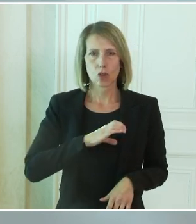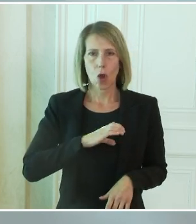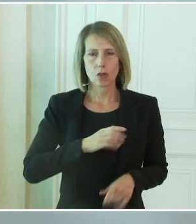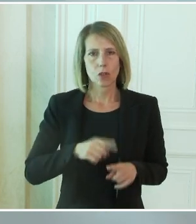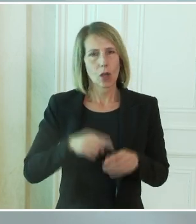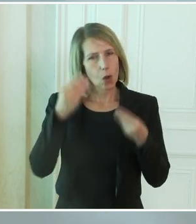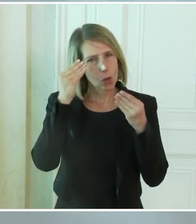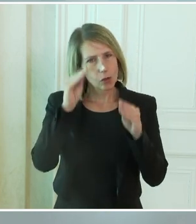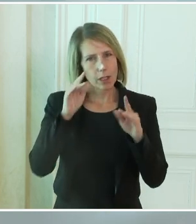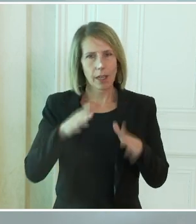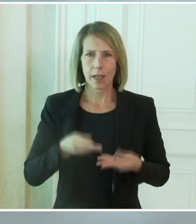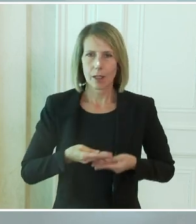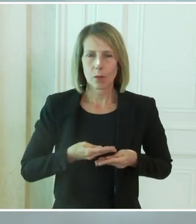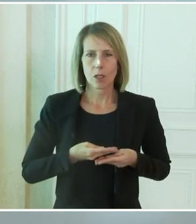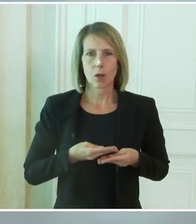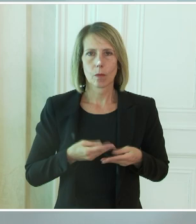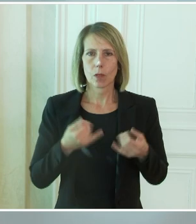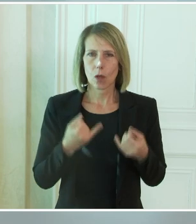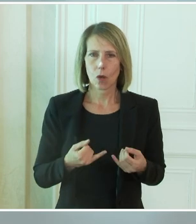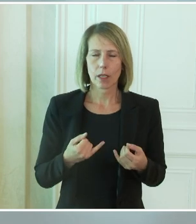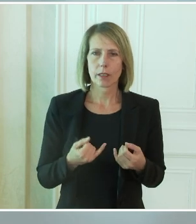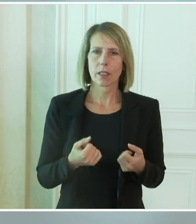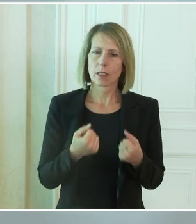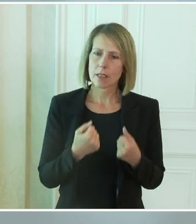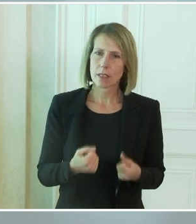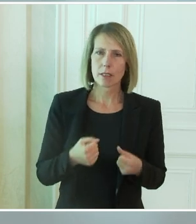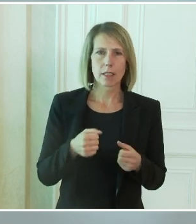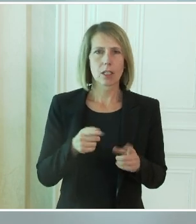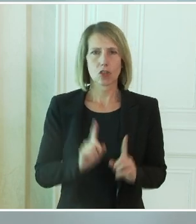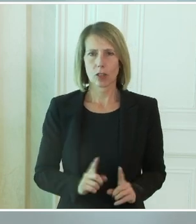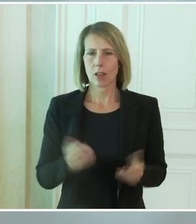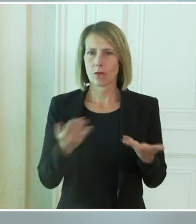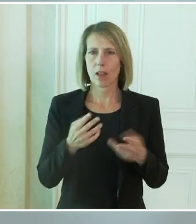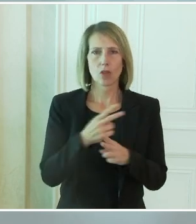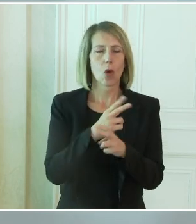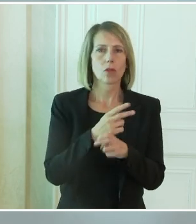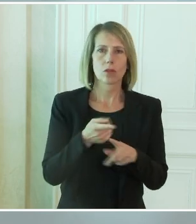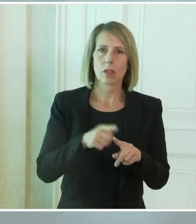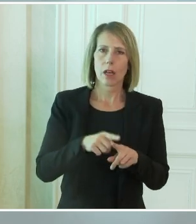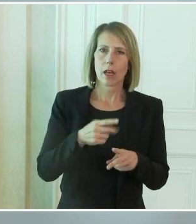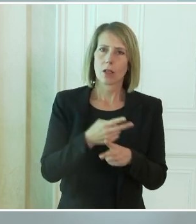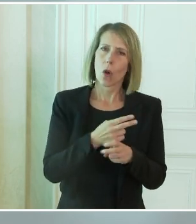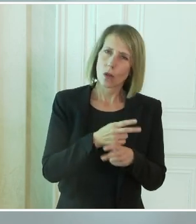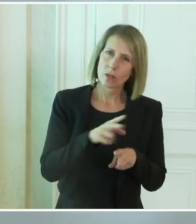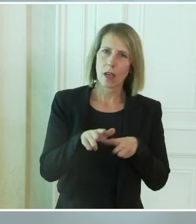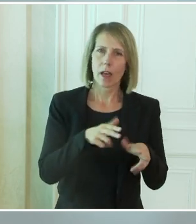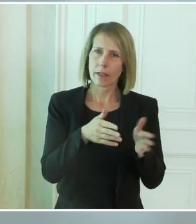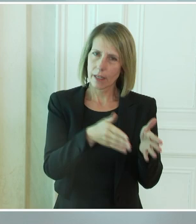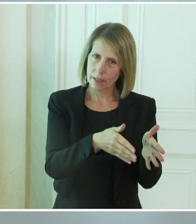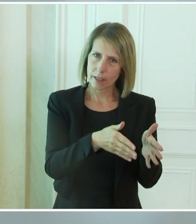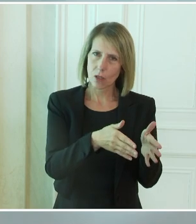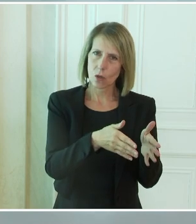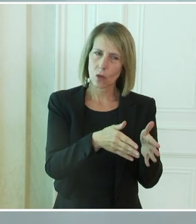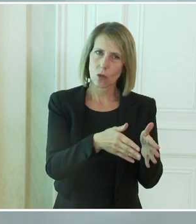Ehre gehabt, mich zu vergewissern, dass Österreich und die österreichische Regierung